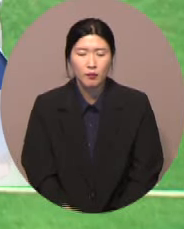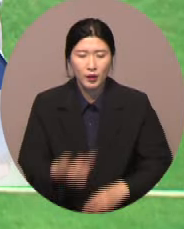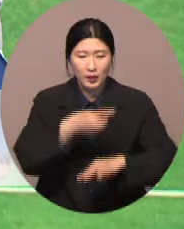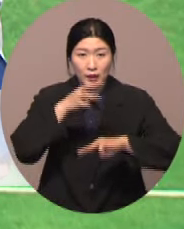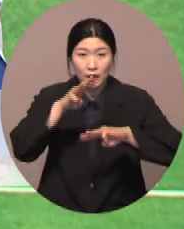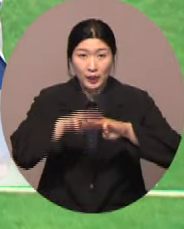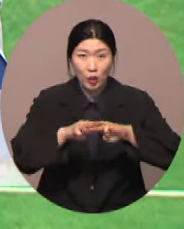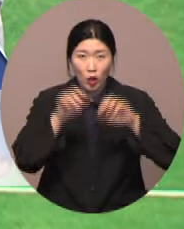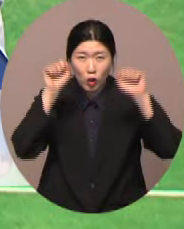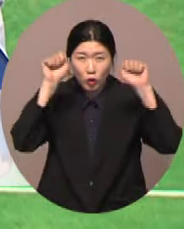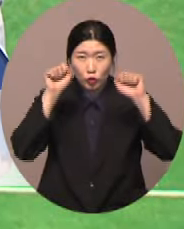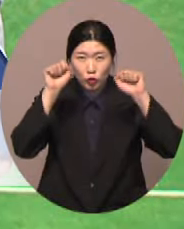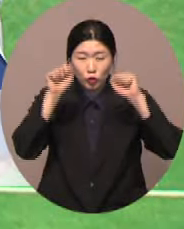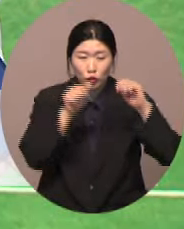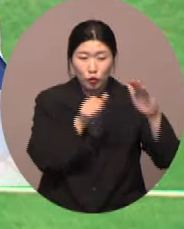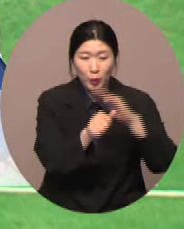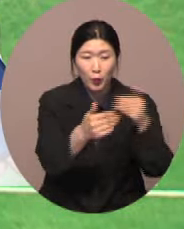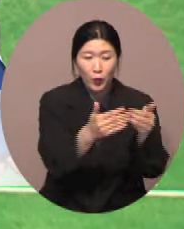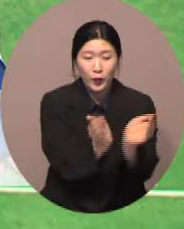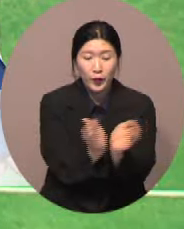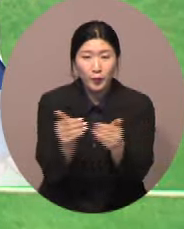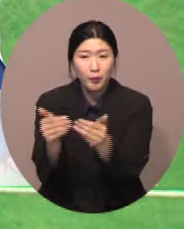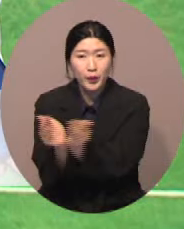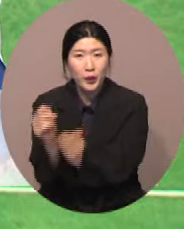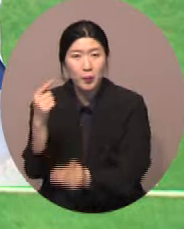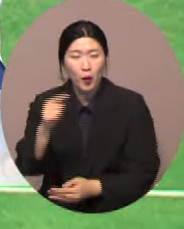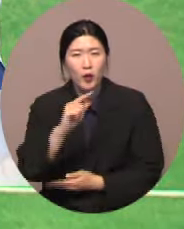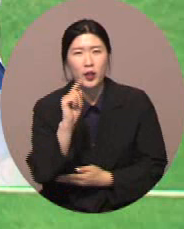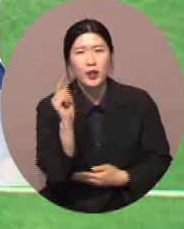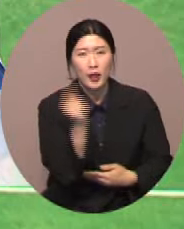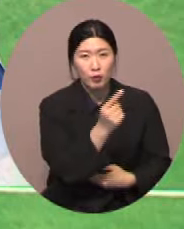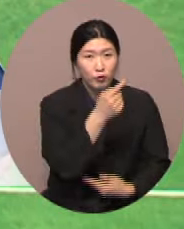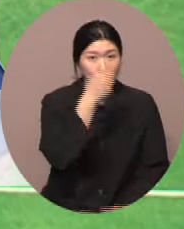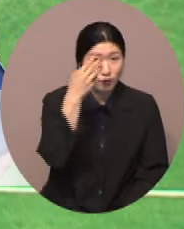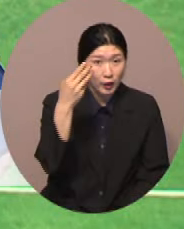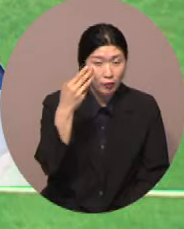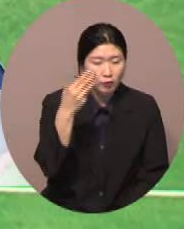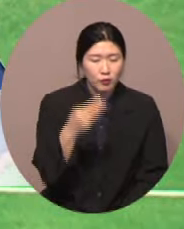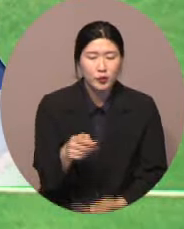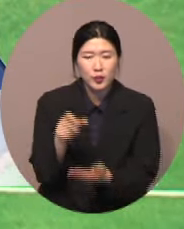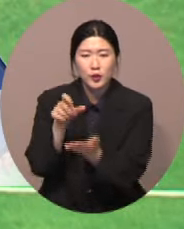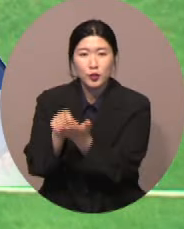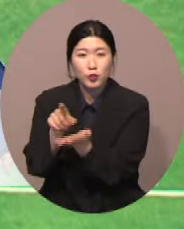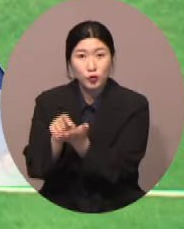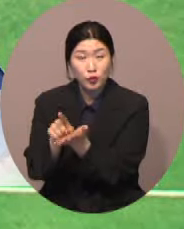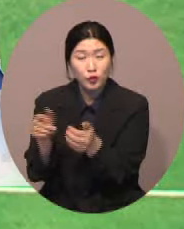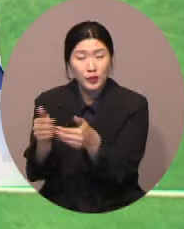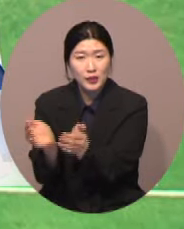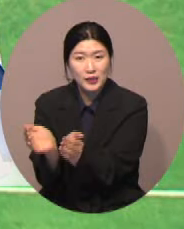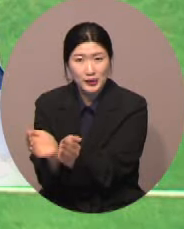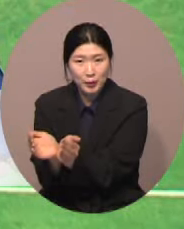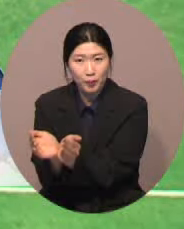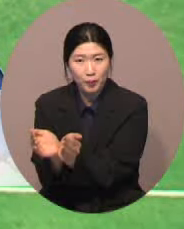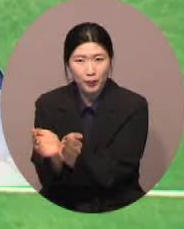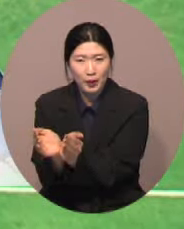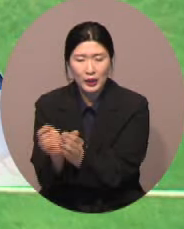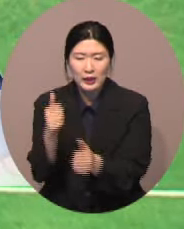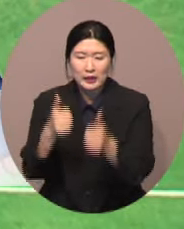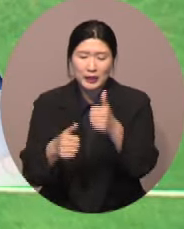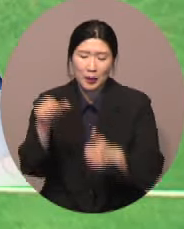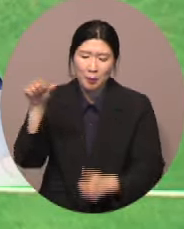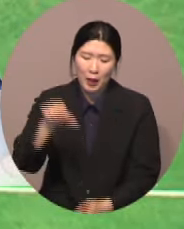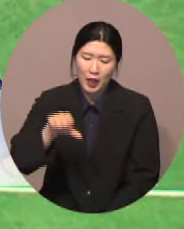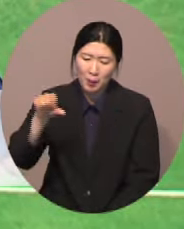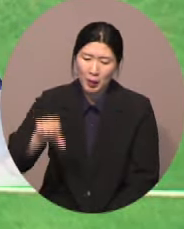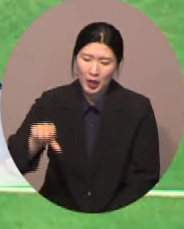대전을 연고로 하는 프로스포츠 구단이죠. 프로야구 한화이글스와 K리그1 대전 한화시티즌이 부진의 늪에서